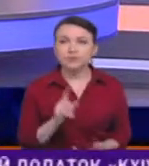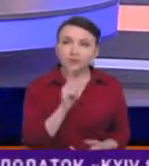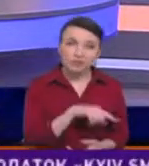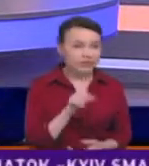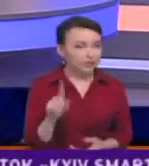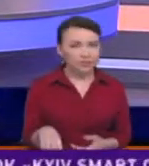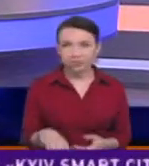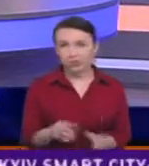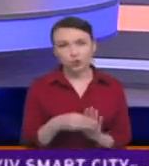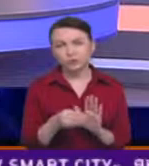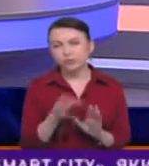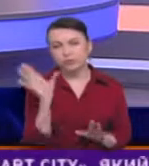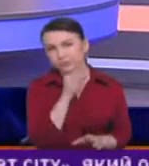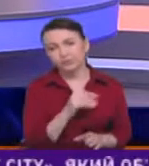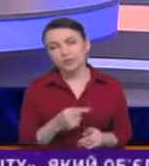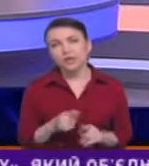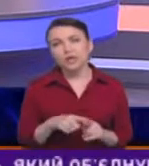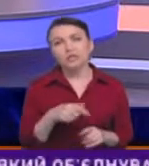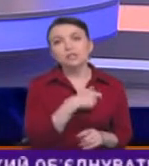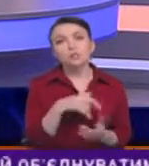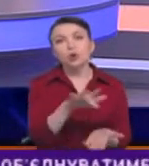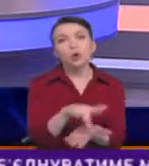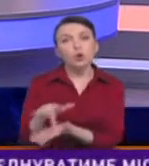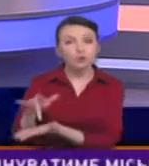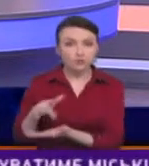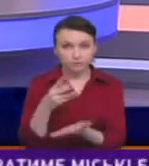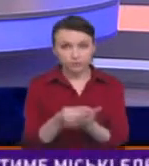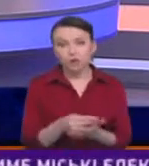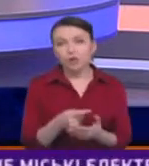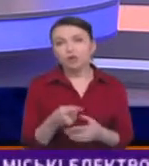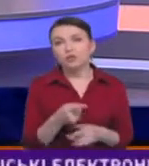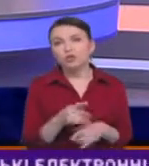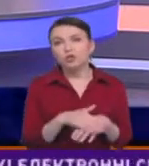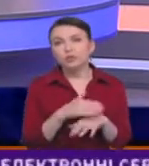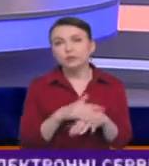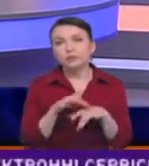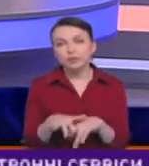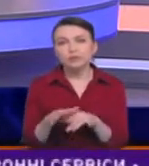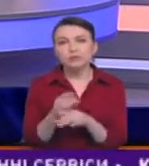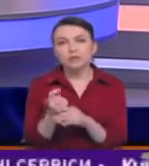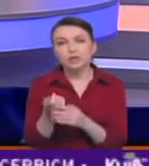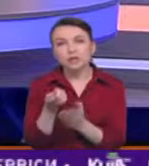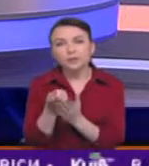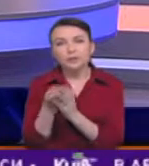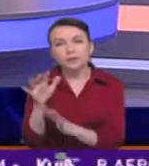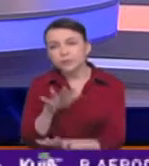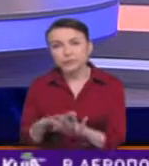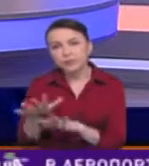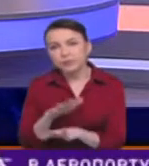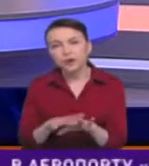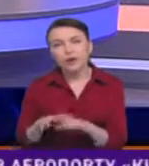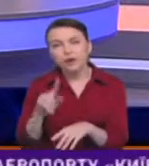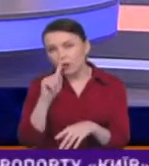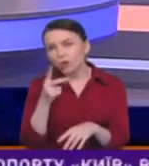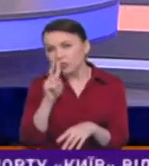як подивитись. Да? Мажоритарники, тому що вони, умовно кажучи, добрими справами загодовують свої округи роками. Ну